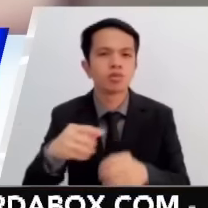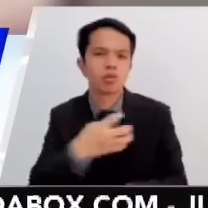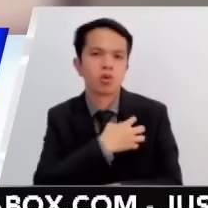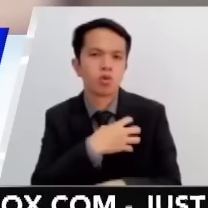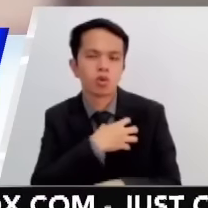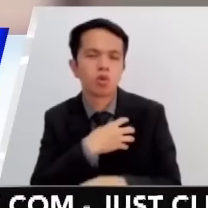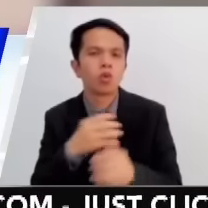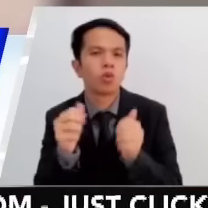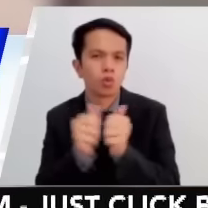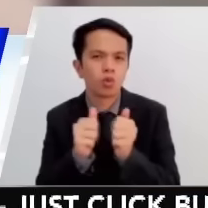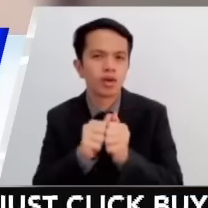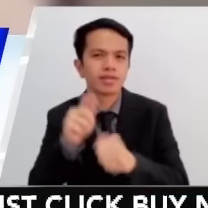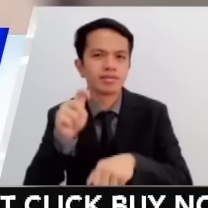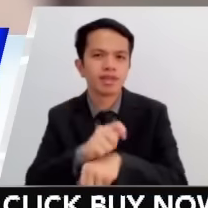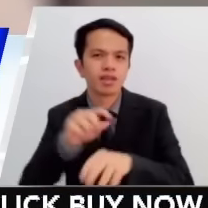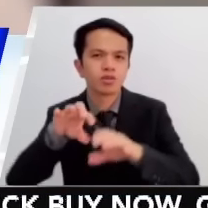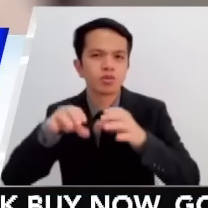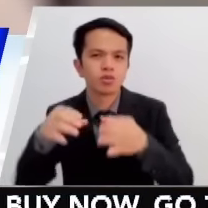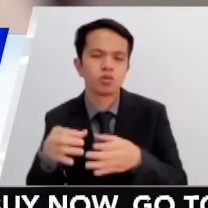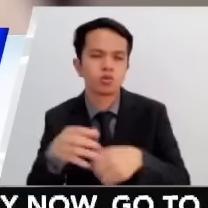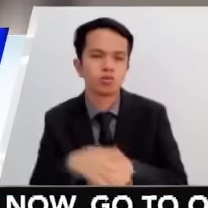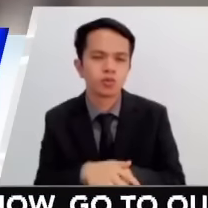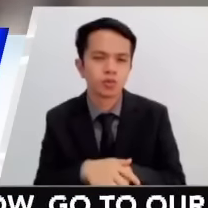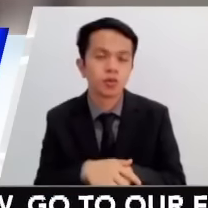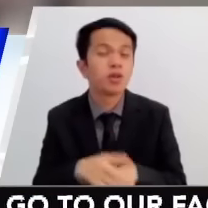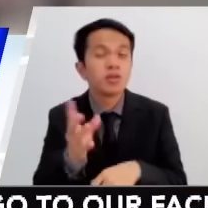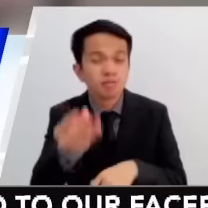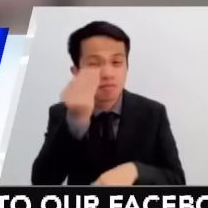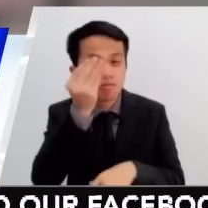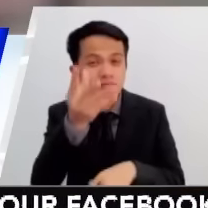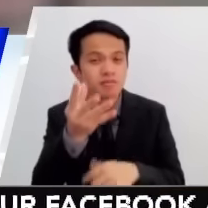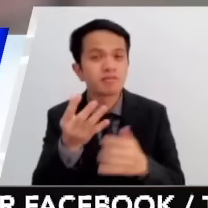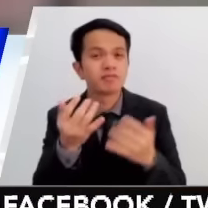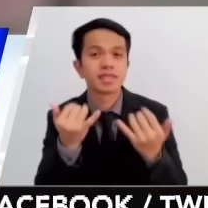sa task group ah in fact eh